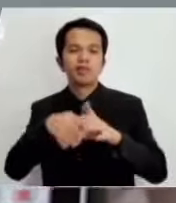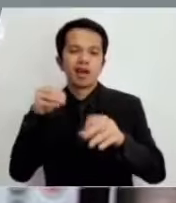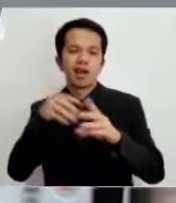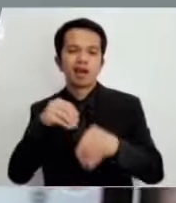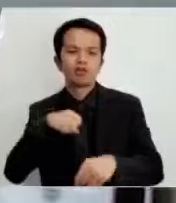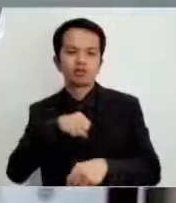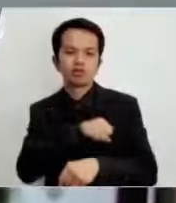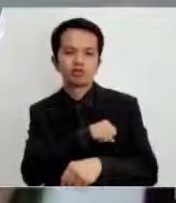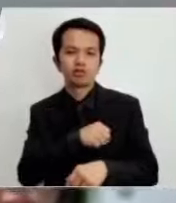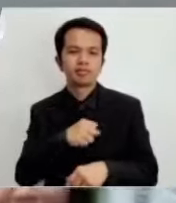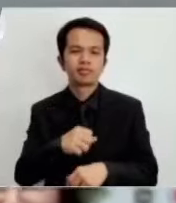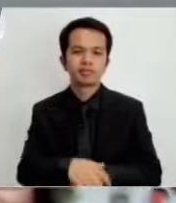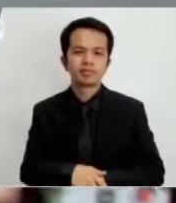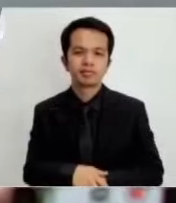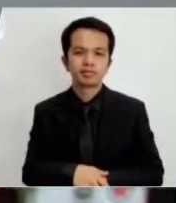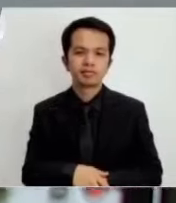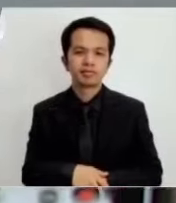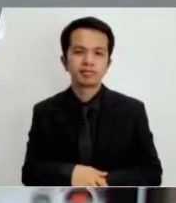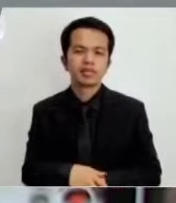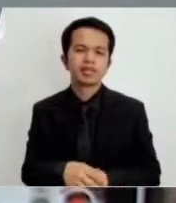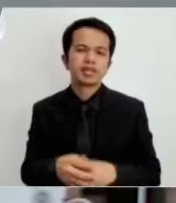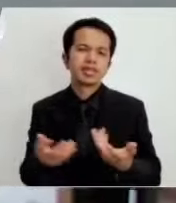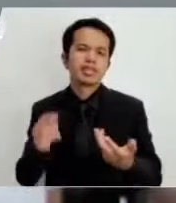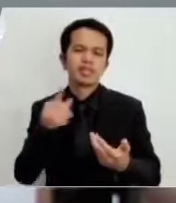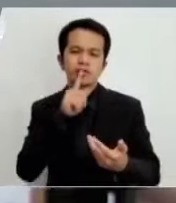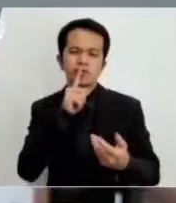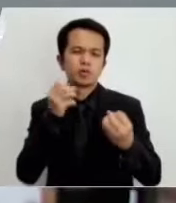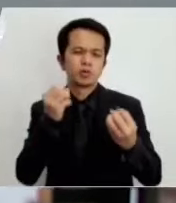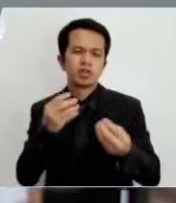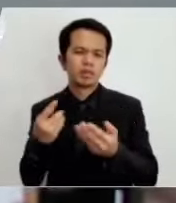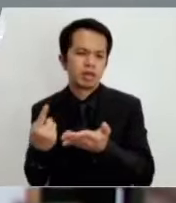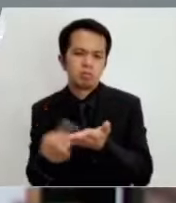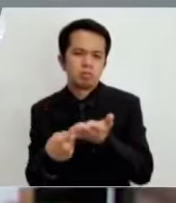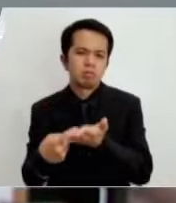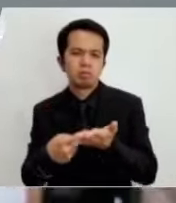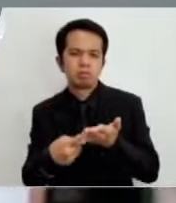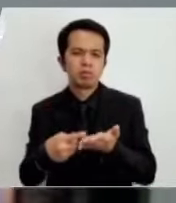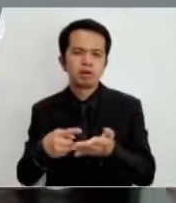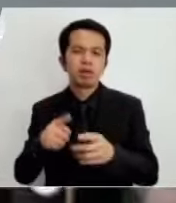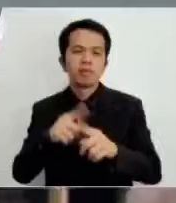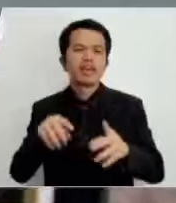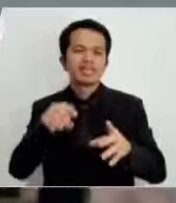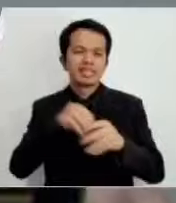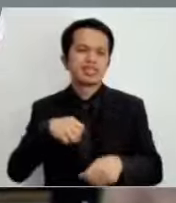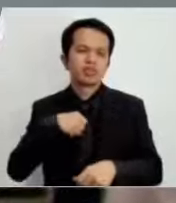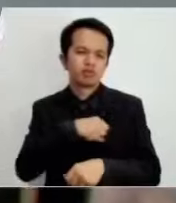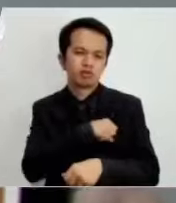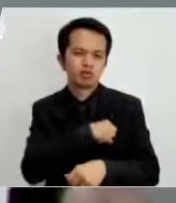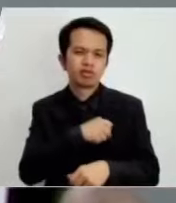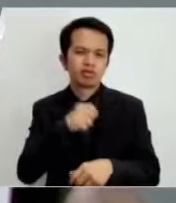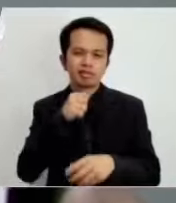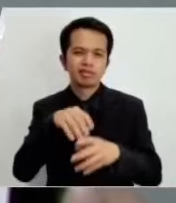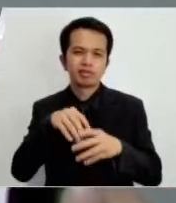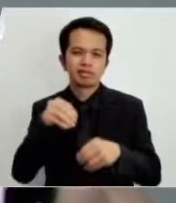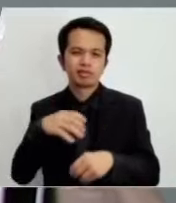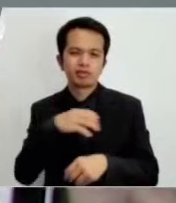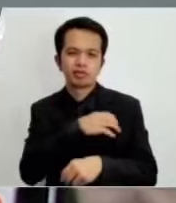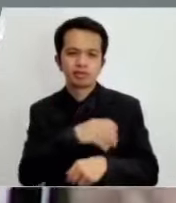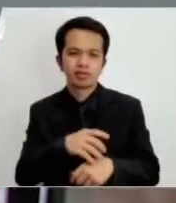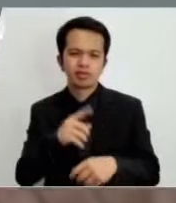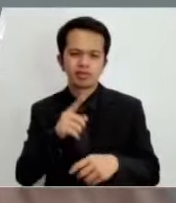Senate. Maraming ugong. Pero lahat ng ugong galing sa Kongreso, hindi sa Senador. Nakakatawa nga eh. Pagpang na lang kaya nila